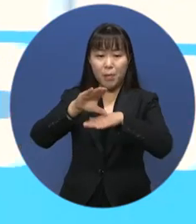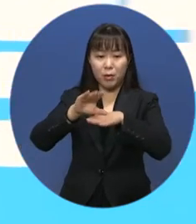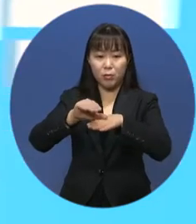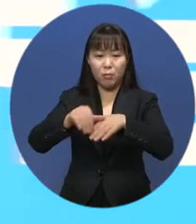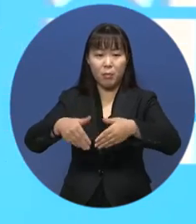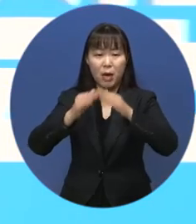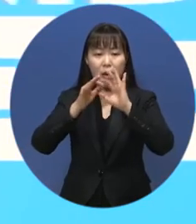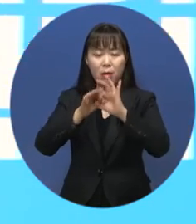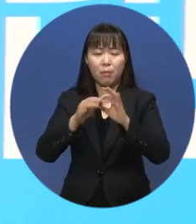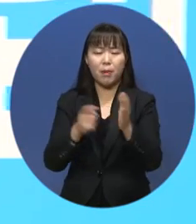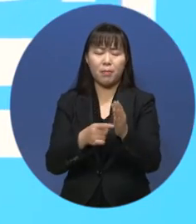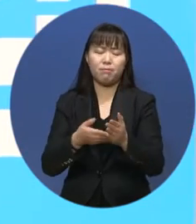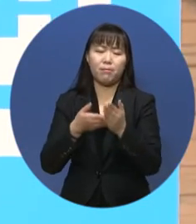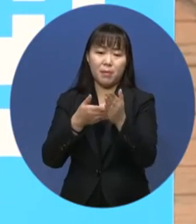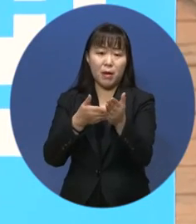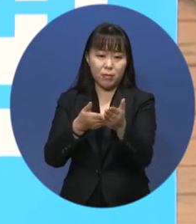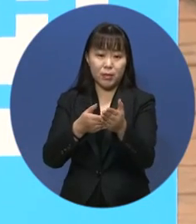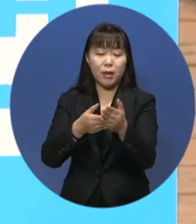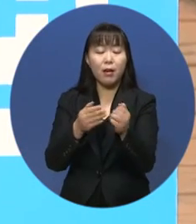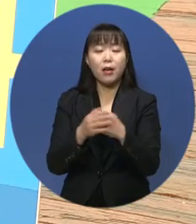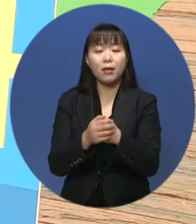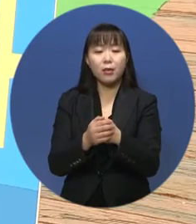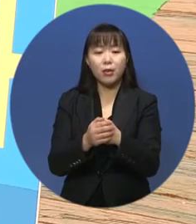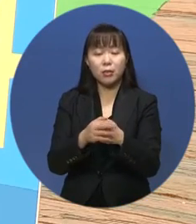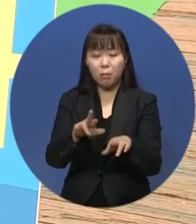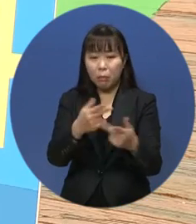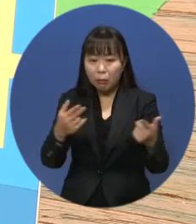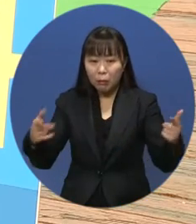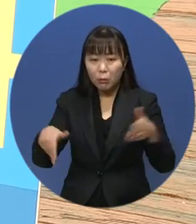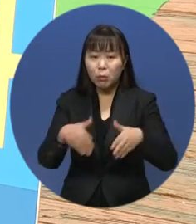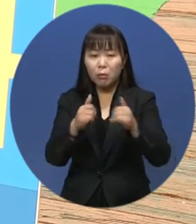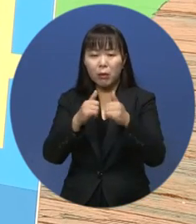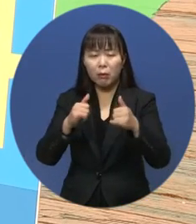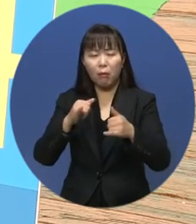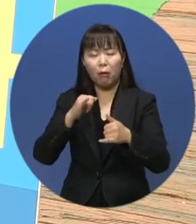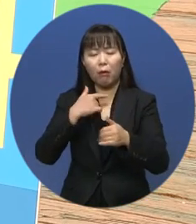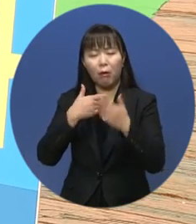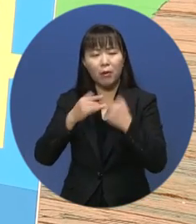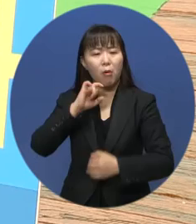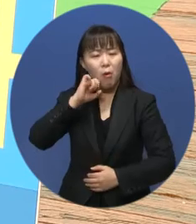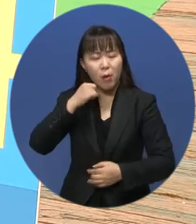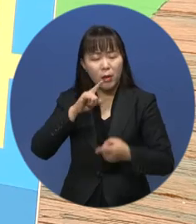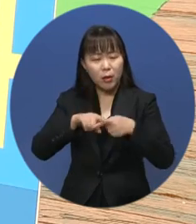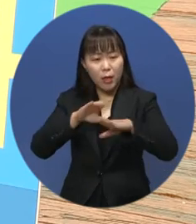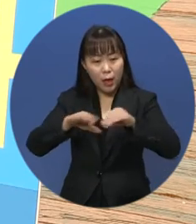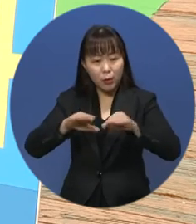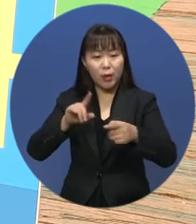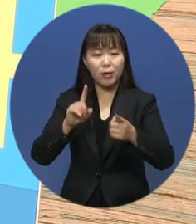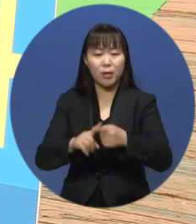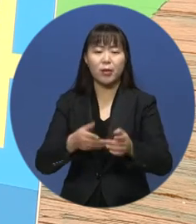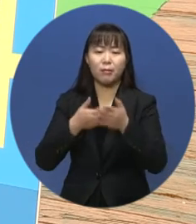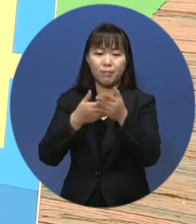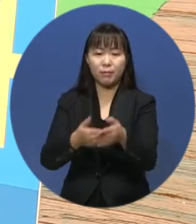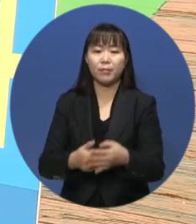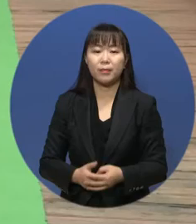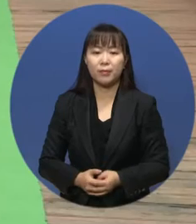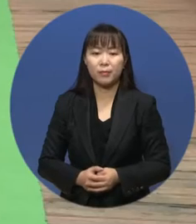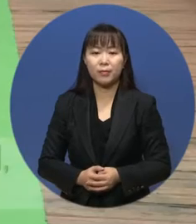설립을 촉구하며 지역방송국 부재로 도민들이 겪어왔던 어려움을 해소할 것을 요청했습니다.